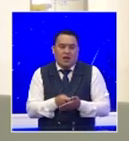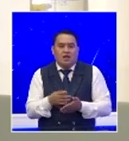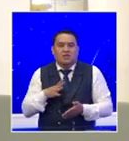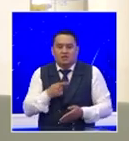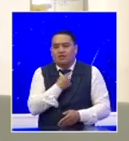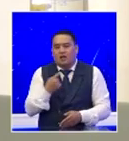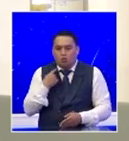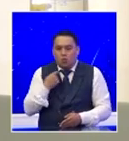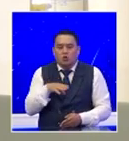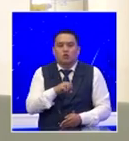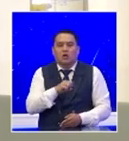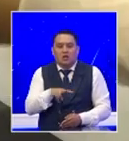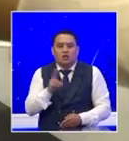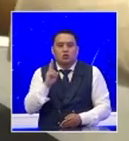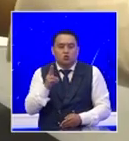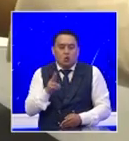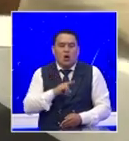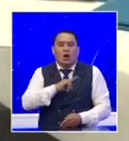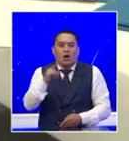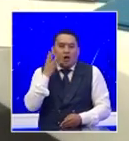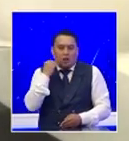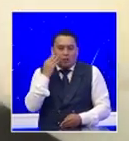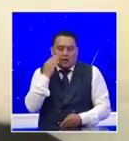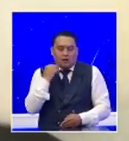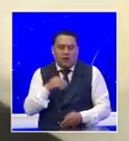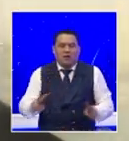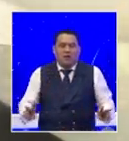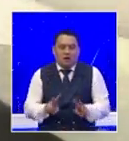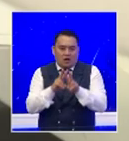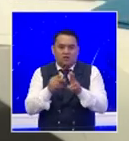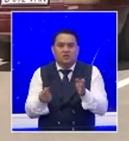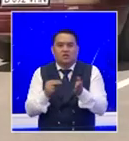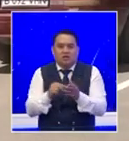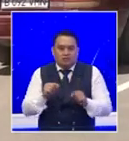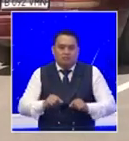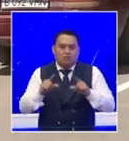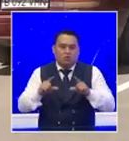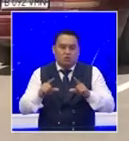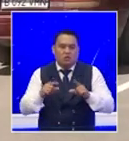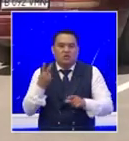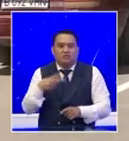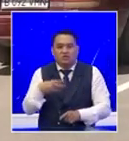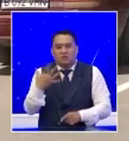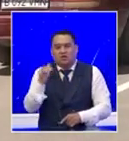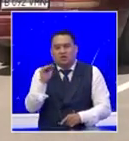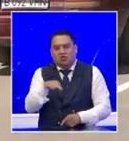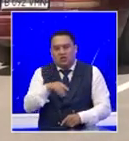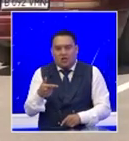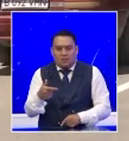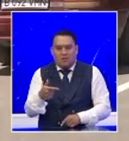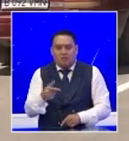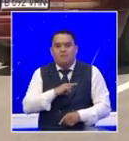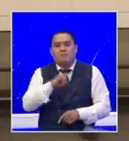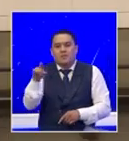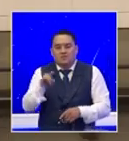из Талдыкургана. А для тех, кто намерен лететь из Алматы и Нур-Султана, цена чуть дороже. Более 25 тысяч тенге.